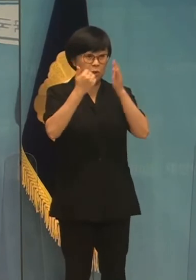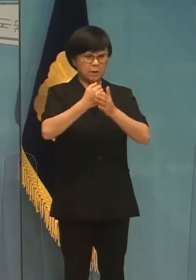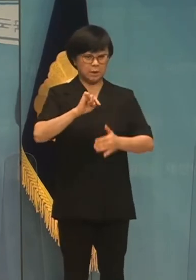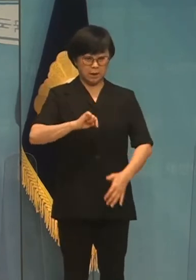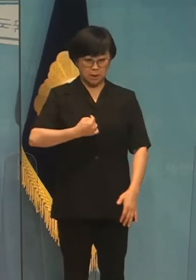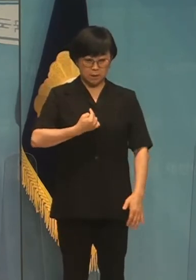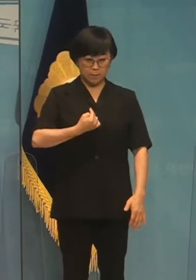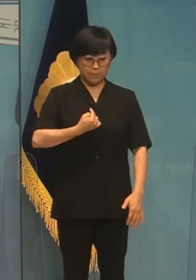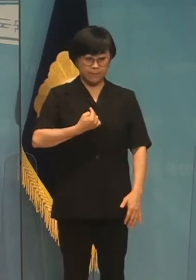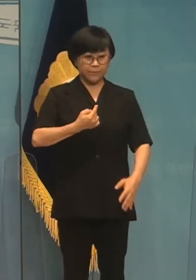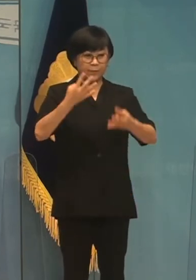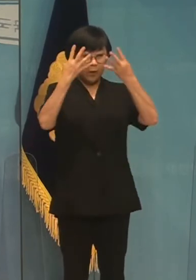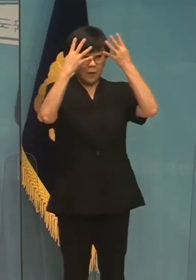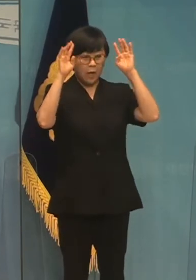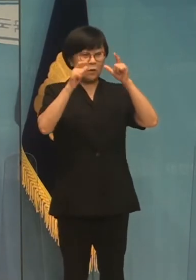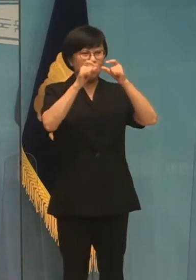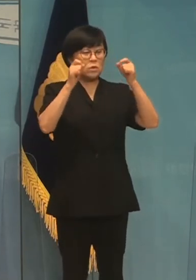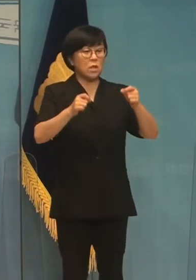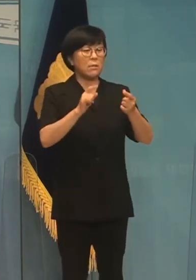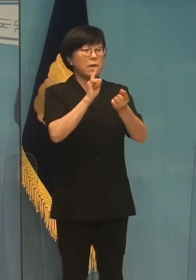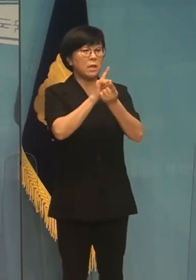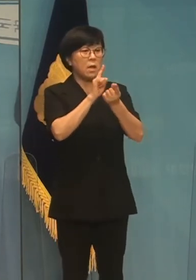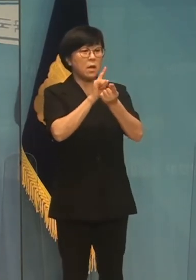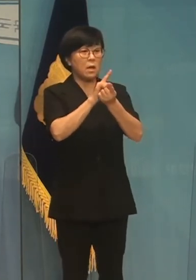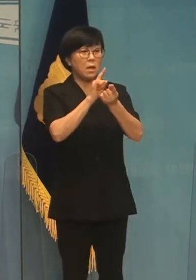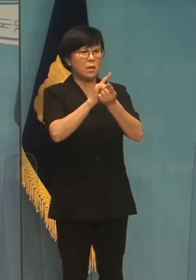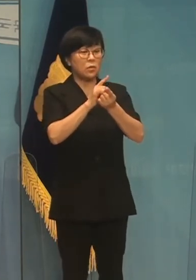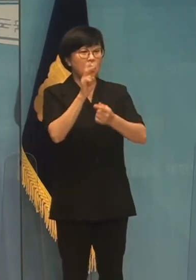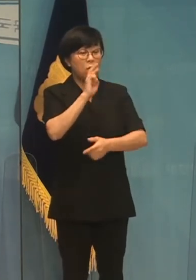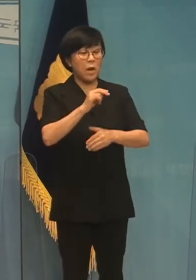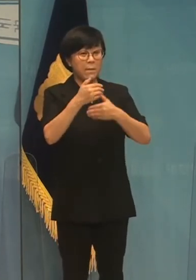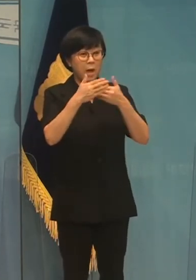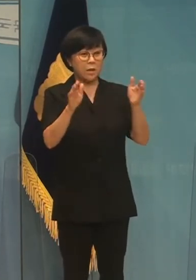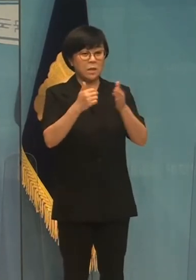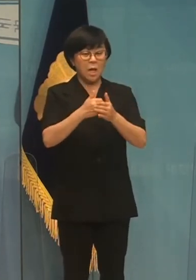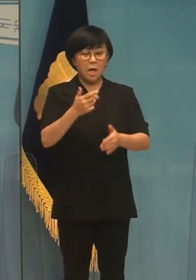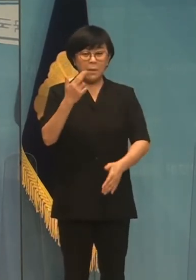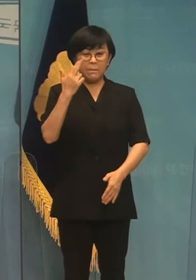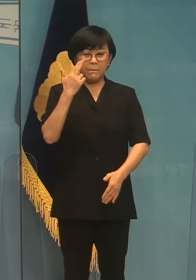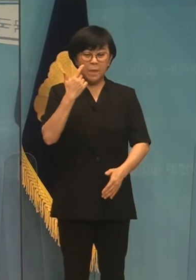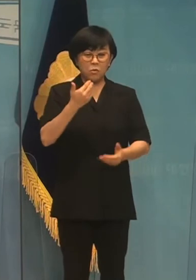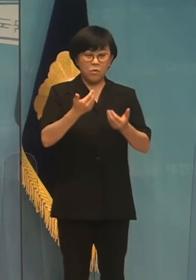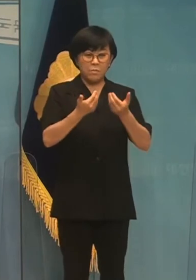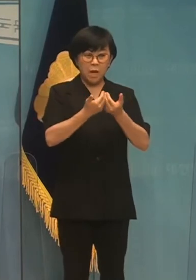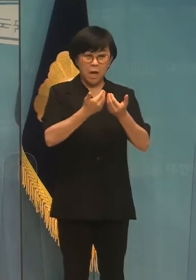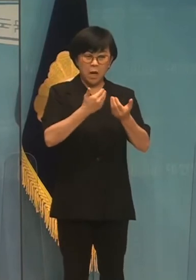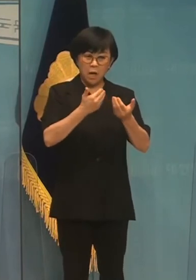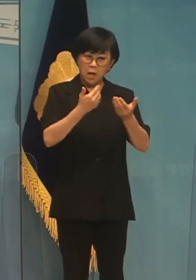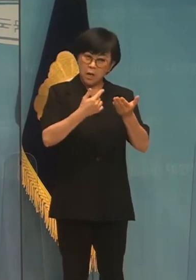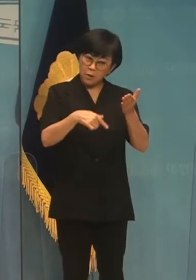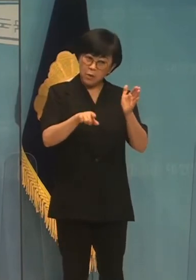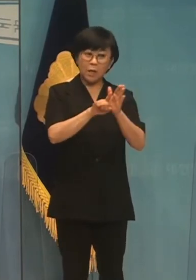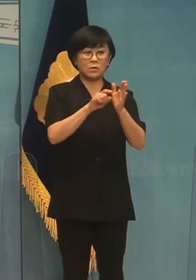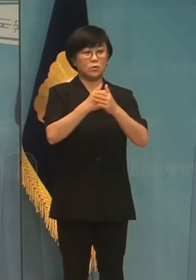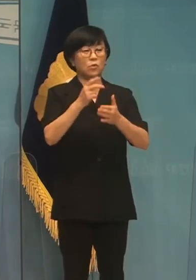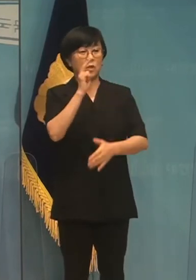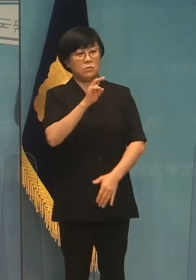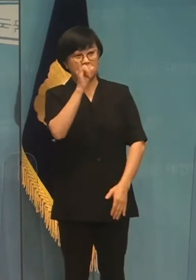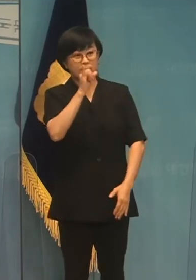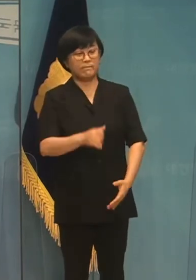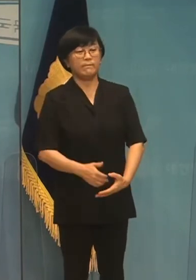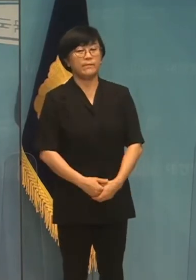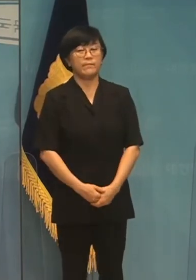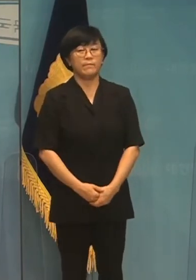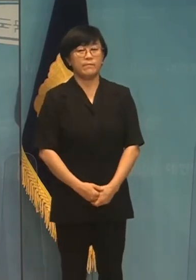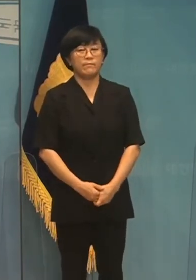자신은 대학 동기들을 만나 노래방에서 반미 출정가를 목 놓아 부르기도 합니다.